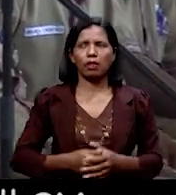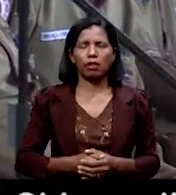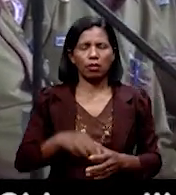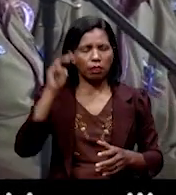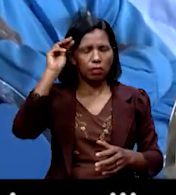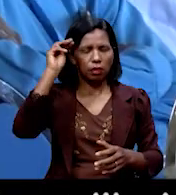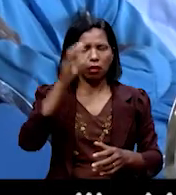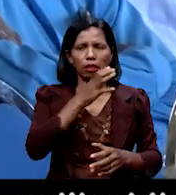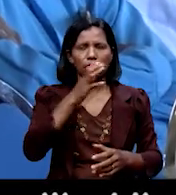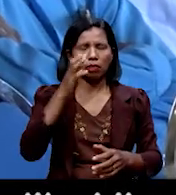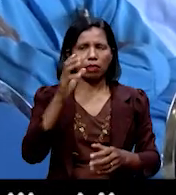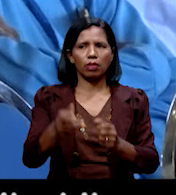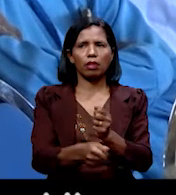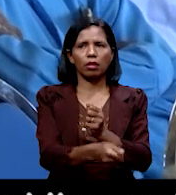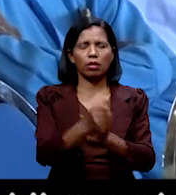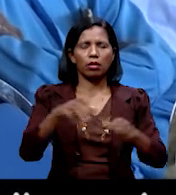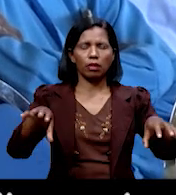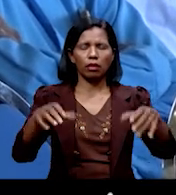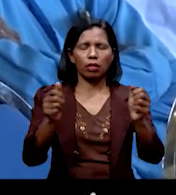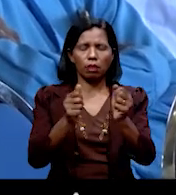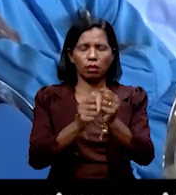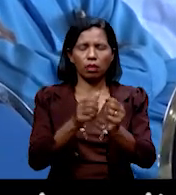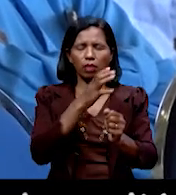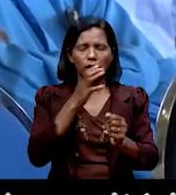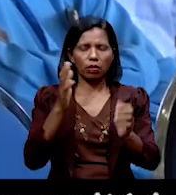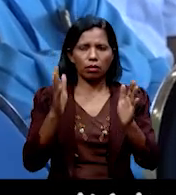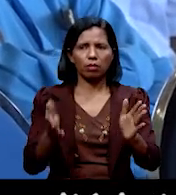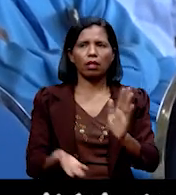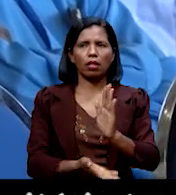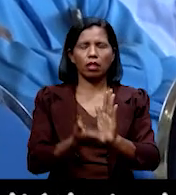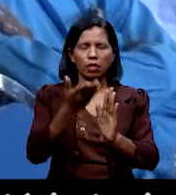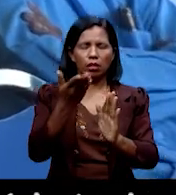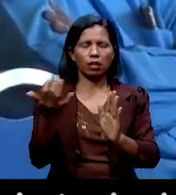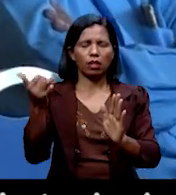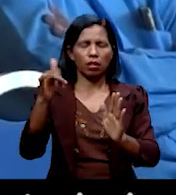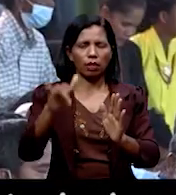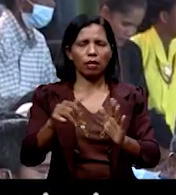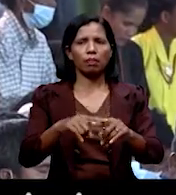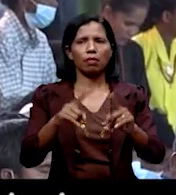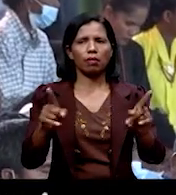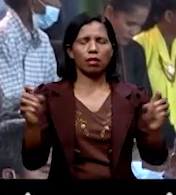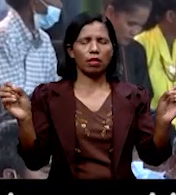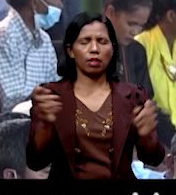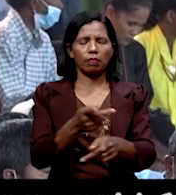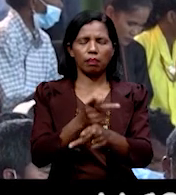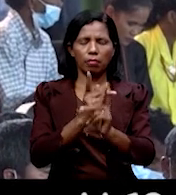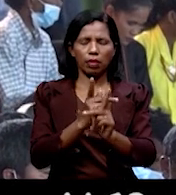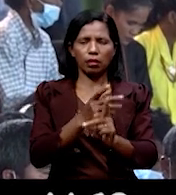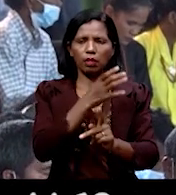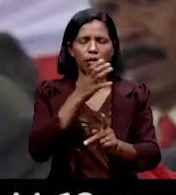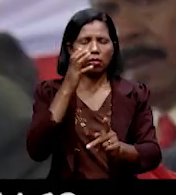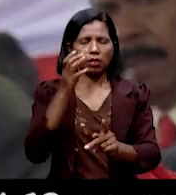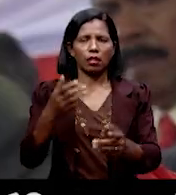ministerio agricultura no pescas cooper ho agricultor sira atu asai produto e railaran mai bela deve agricultor sirne produto